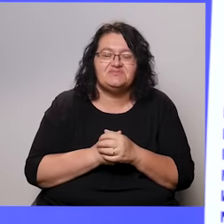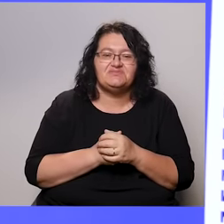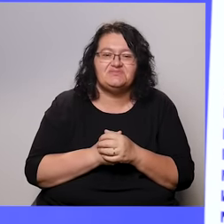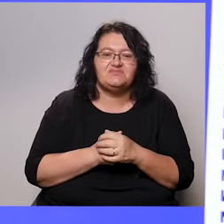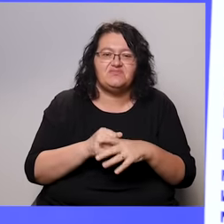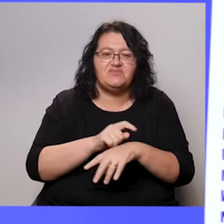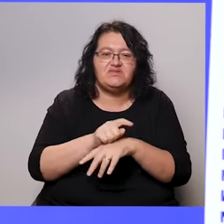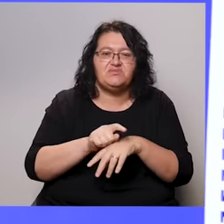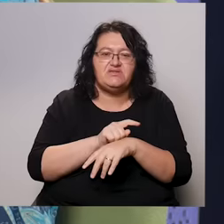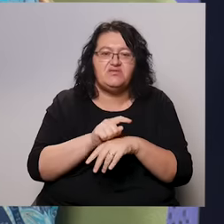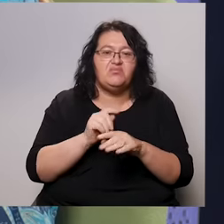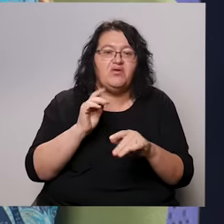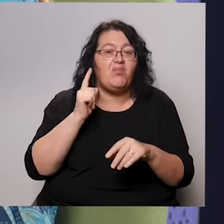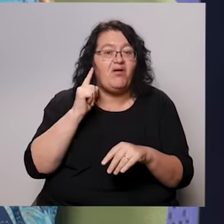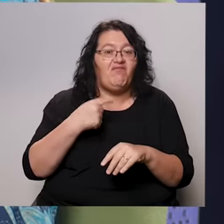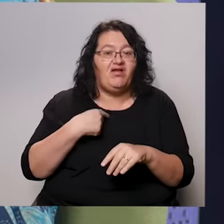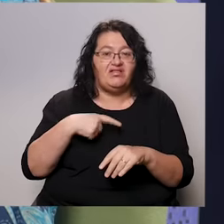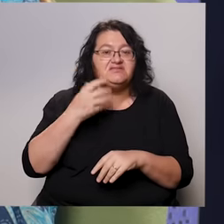A trecut timpul, am aflat că e fetiță.